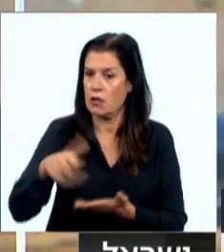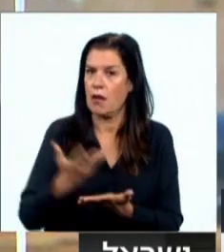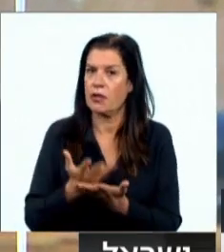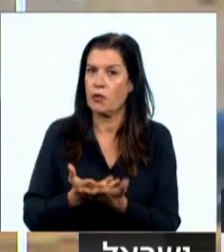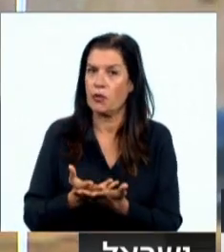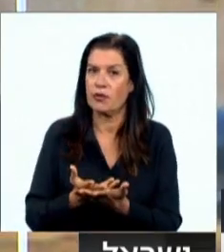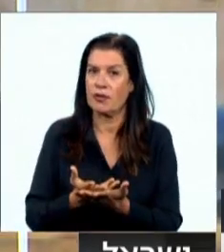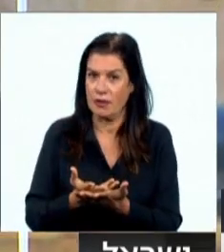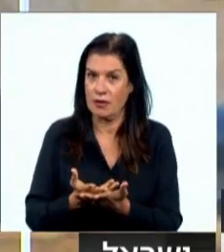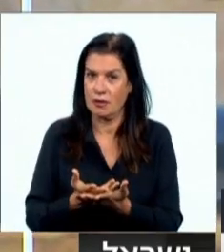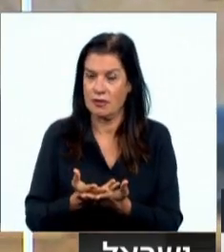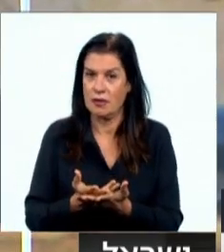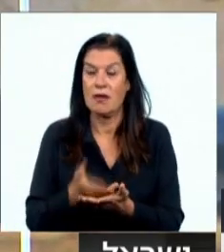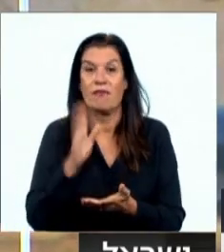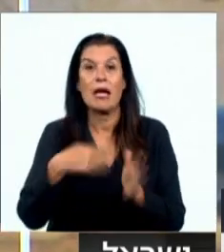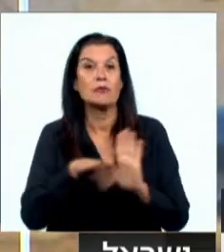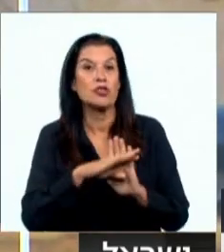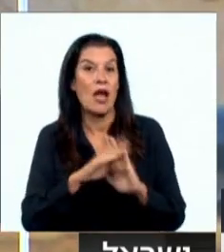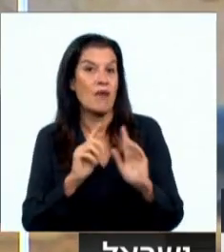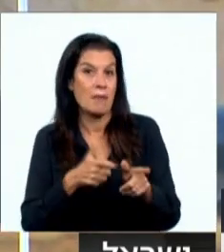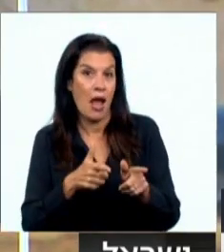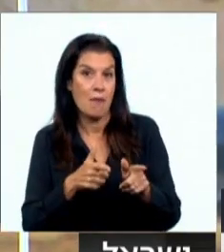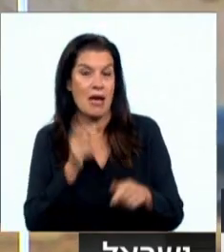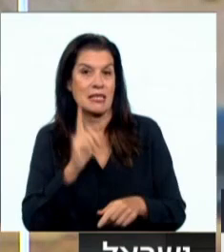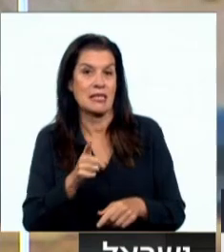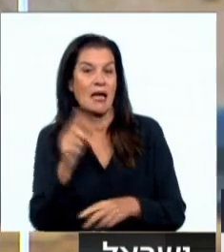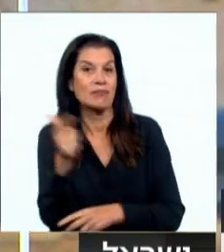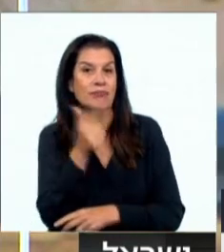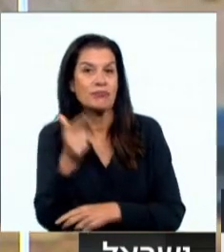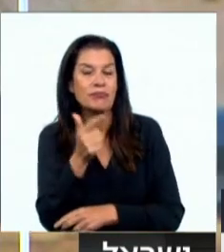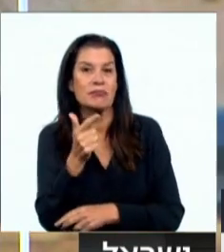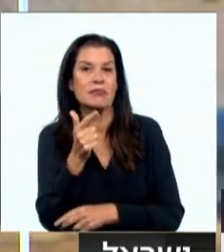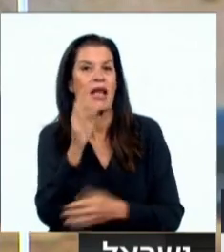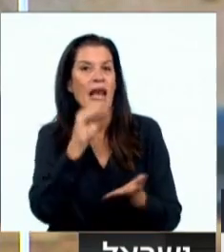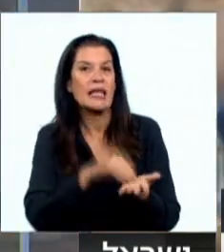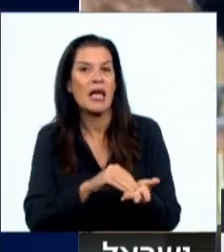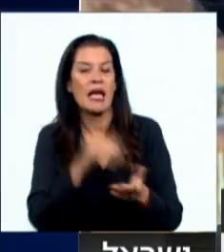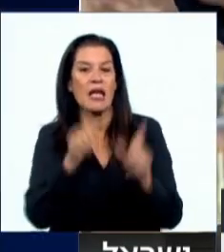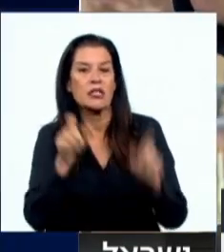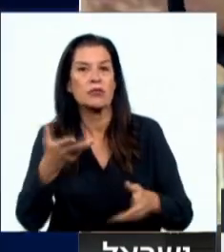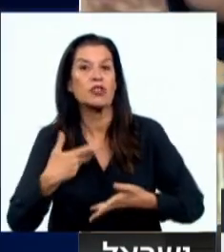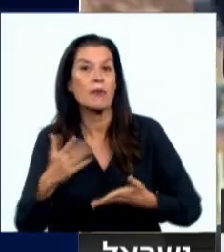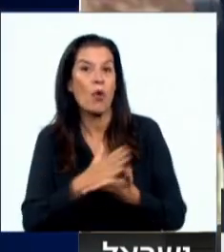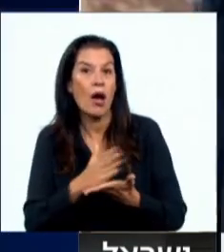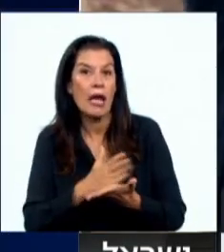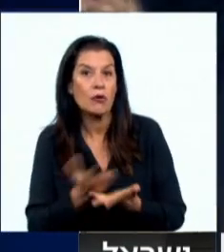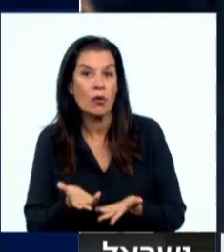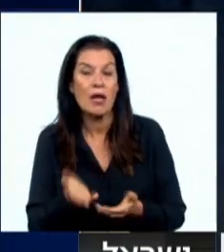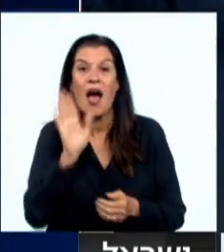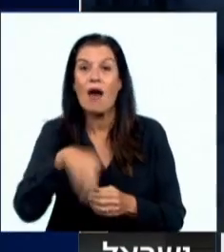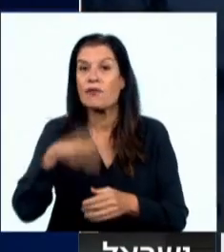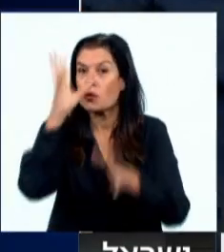גם מקבלי החלטות, לתעד אנשים שהיו אפילו שגרירים. התיעוד